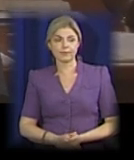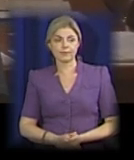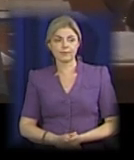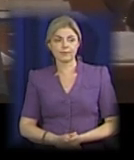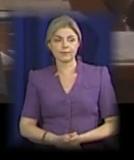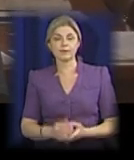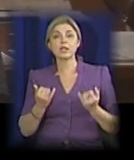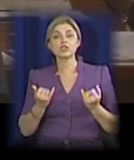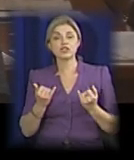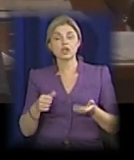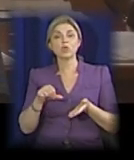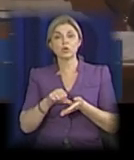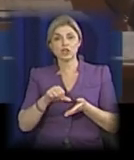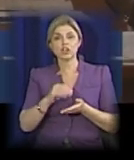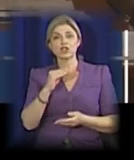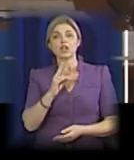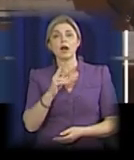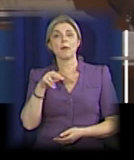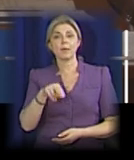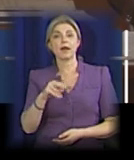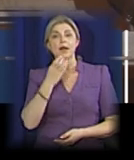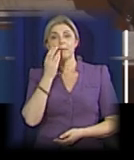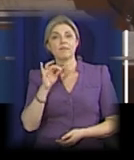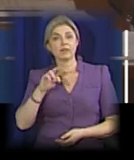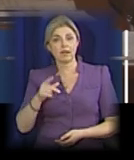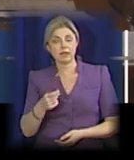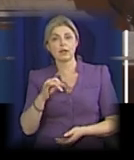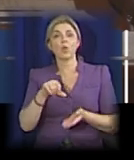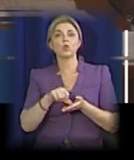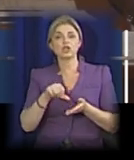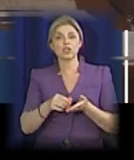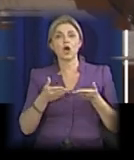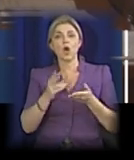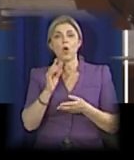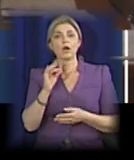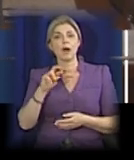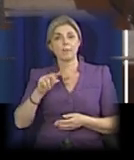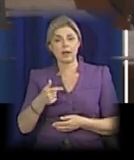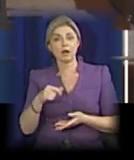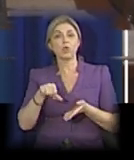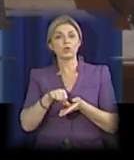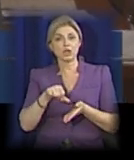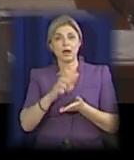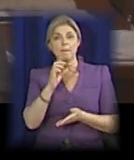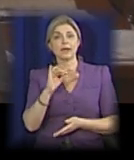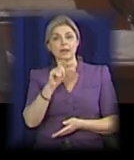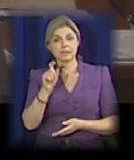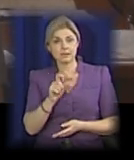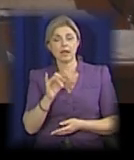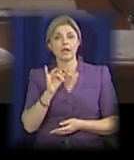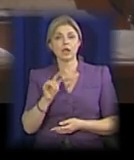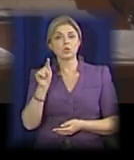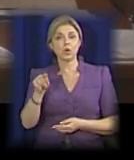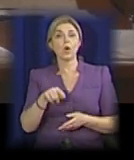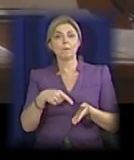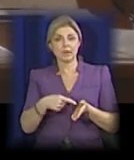Бере участь ЖКП «Південь», бере участь ДЕС «Корабел», бере участь ДЕС «Океан», бере участь «Бриз» і ТОВ «Місто для